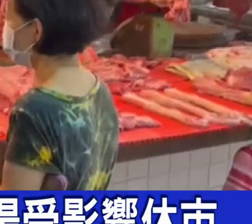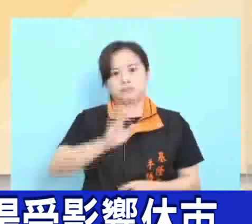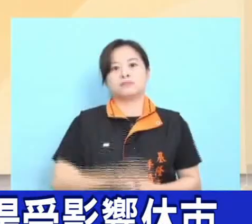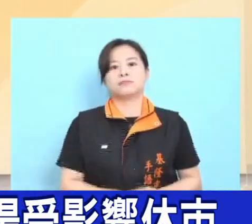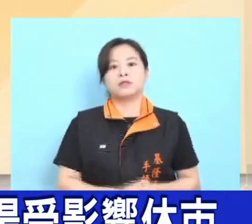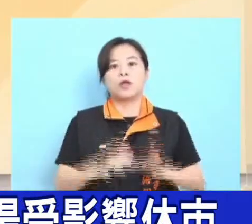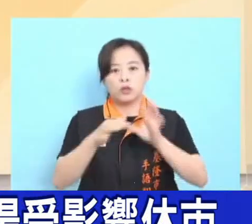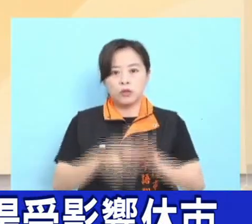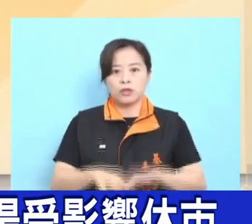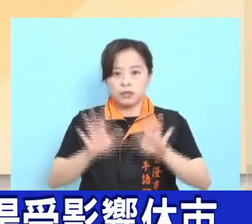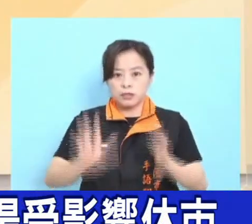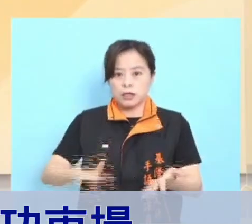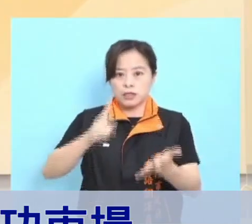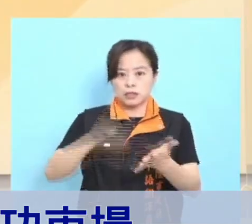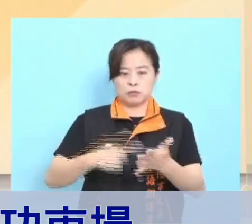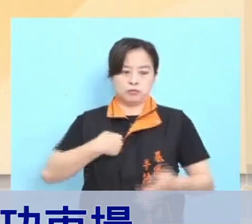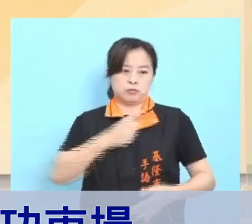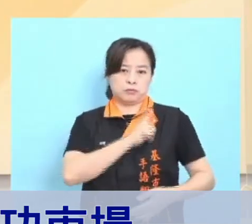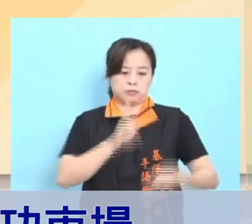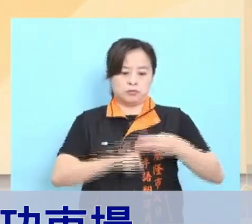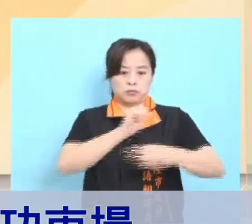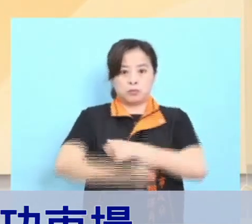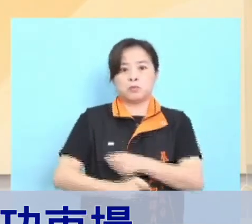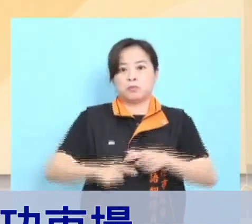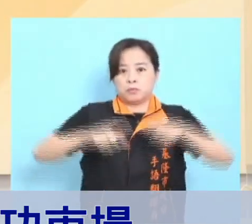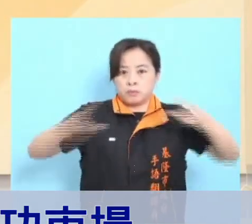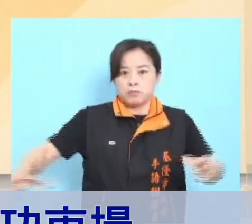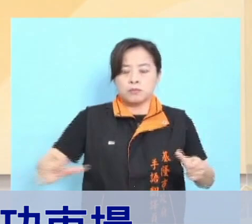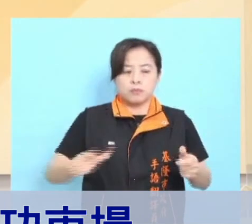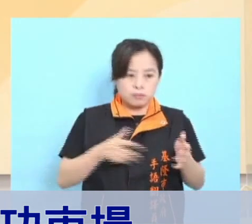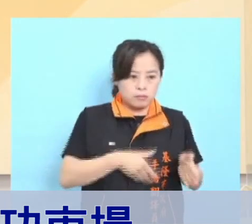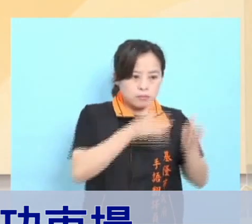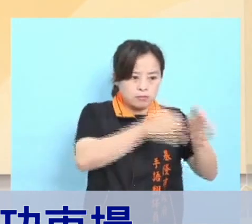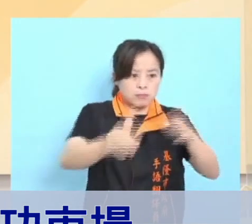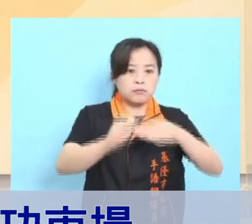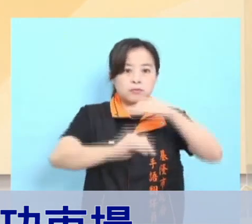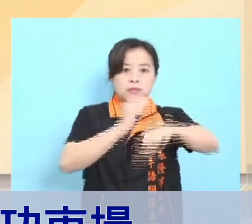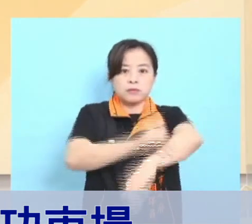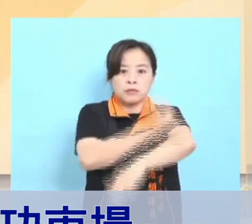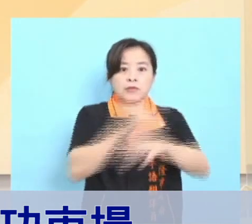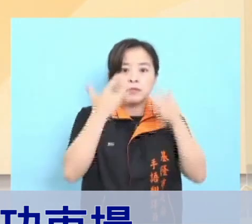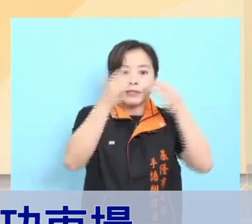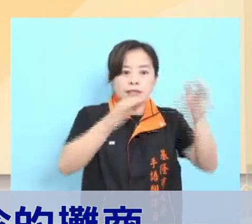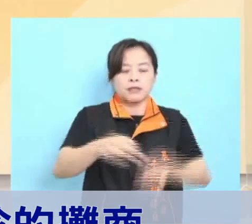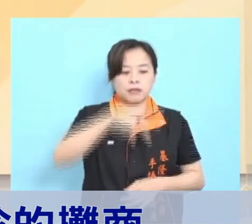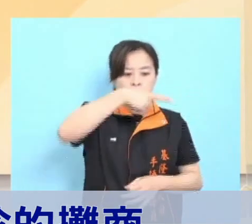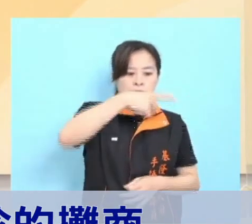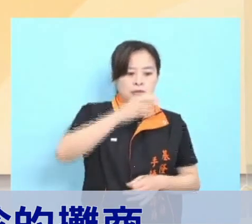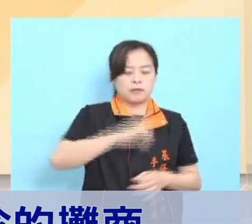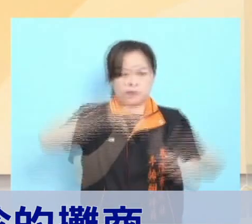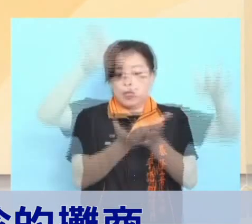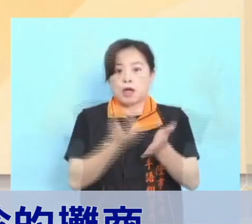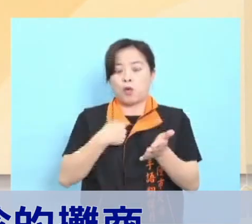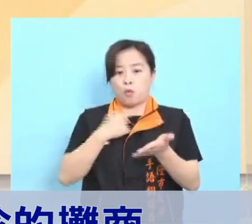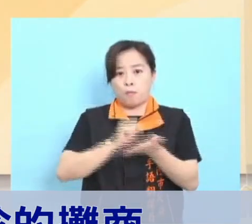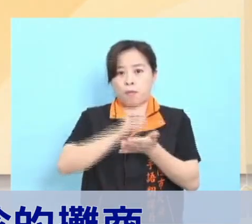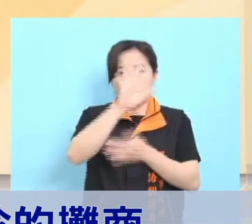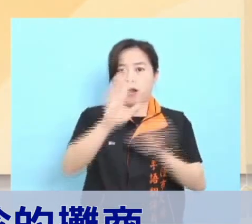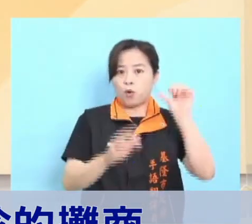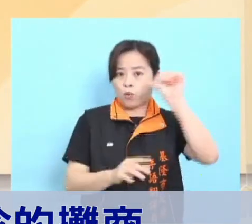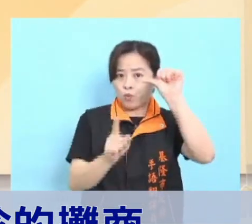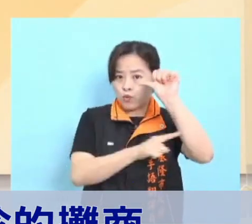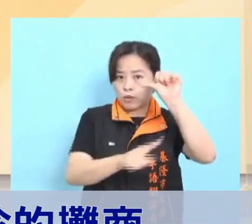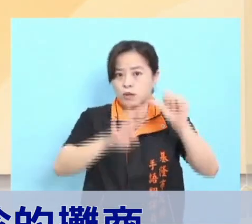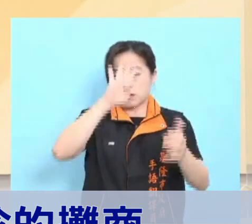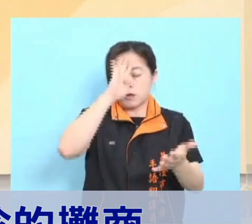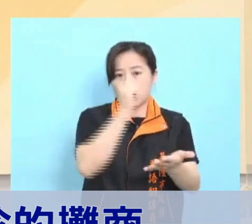播链。 这一次主动扩大针对成功市场进行 PCR 的一个采检，有5个